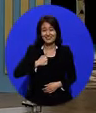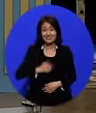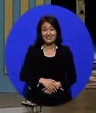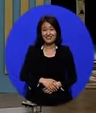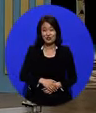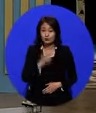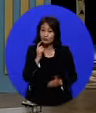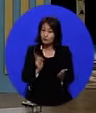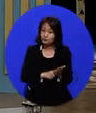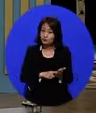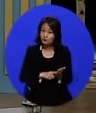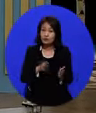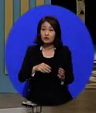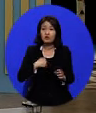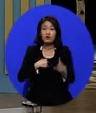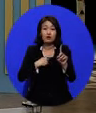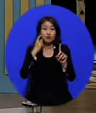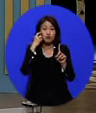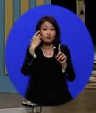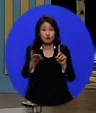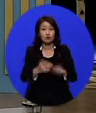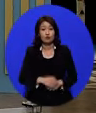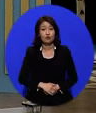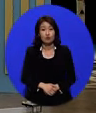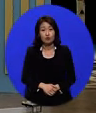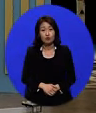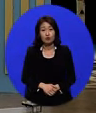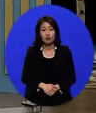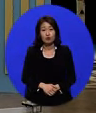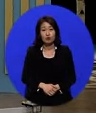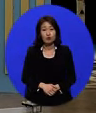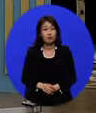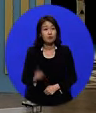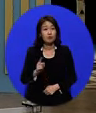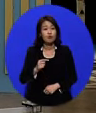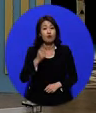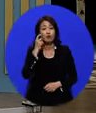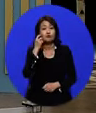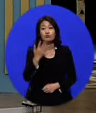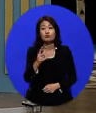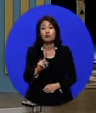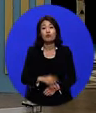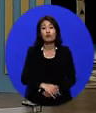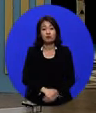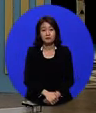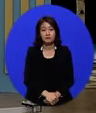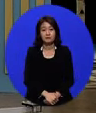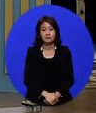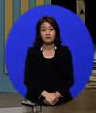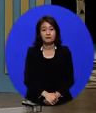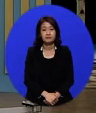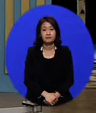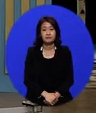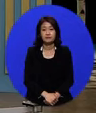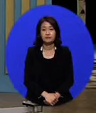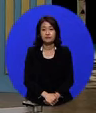다 쉽죠. 그럼 여기서 질문을 한번 뽑아볼까요? 어떤 질문을 할 수 있을까요? 여기서? 왜